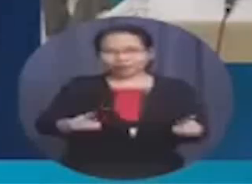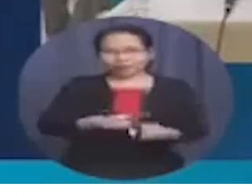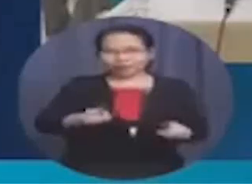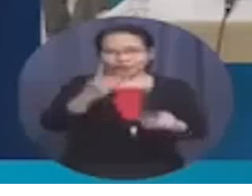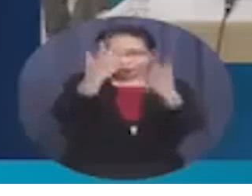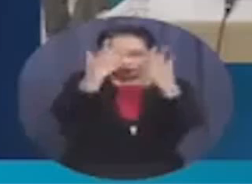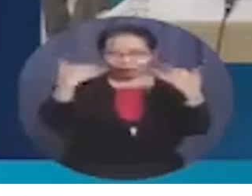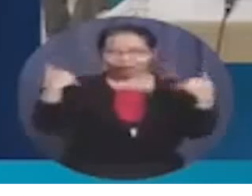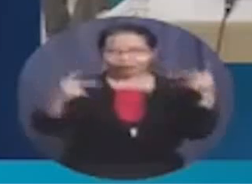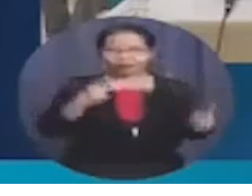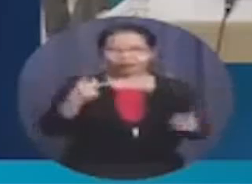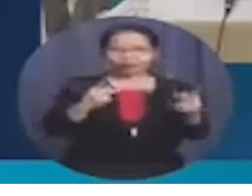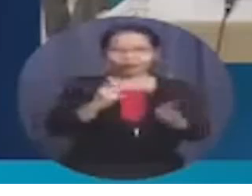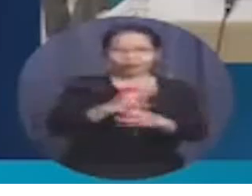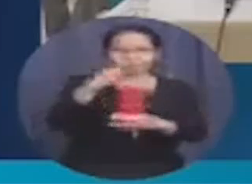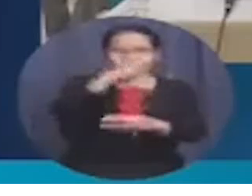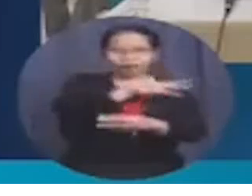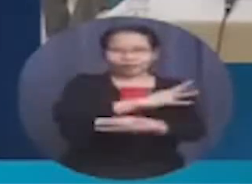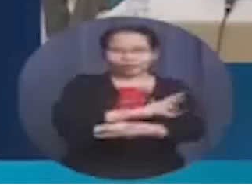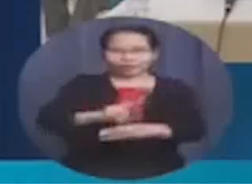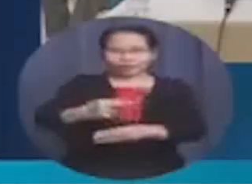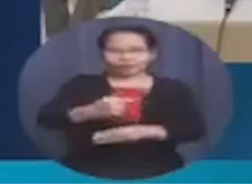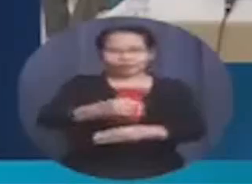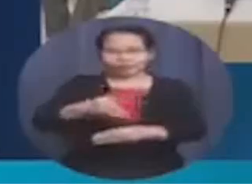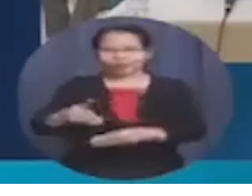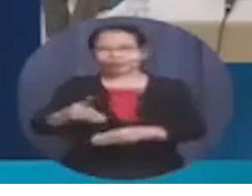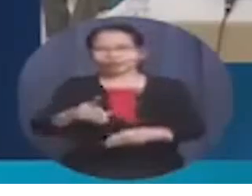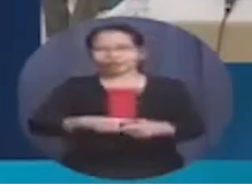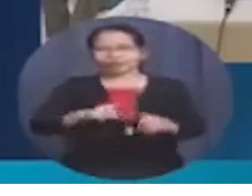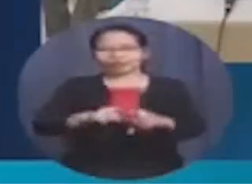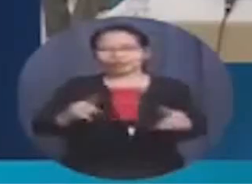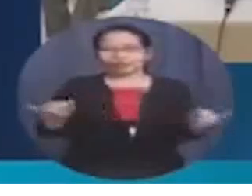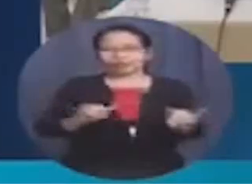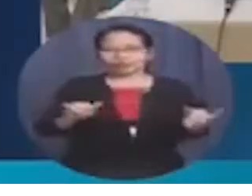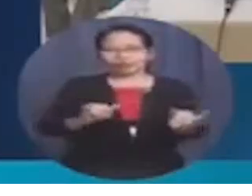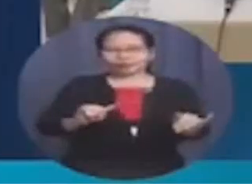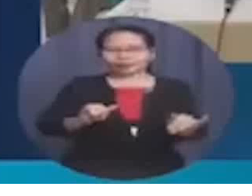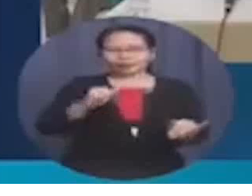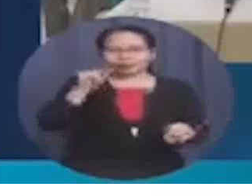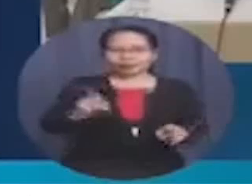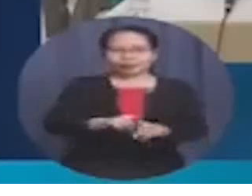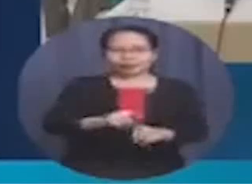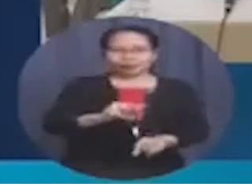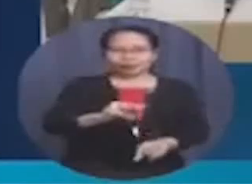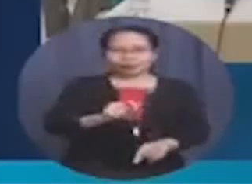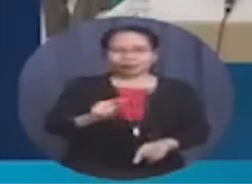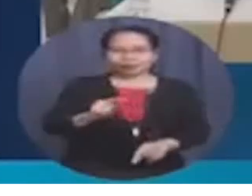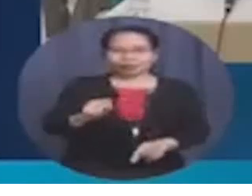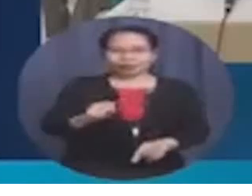Nakakalungkot lang, mayroong mga tao nag-invento ng kanilang Diyos, kagaya kapatid na Matit. Sabi ko nga sa hindi